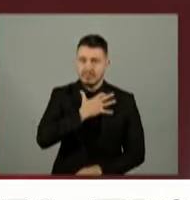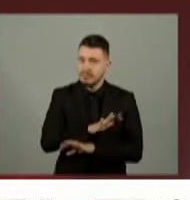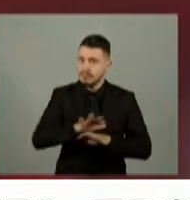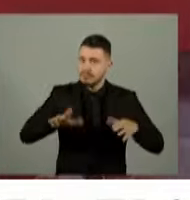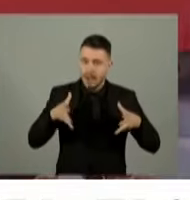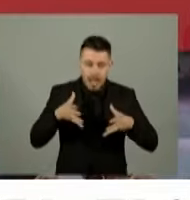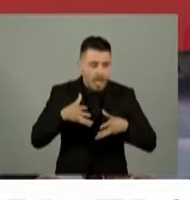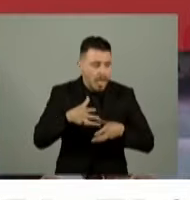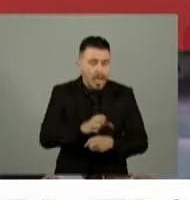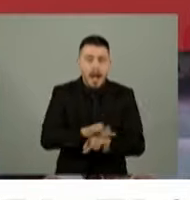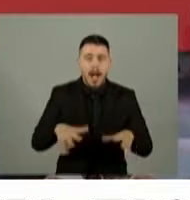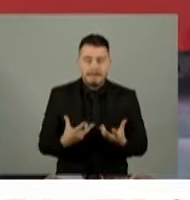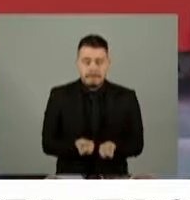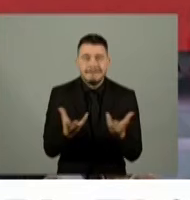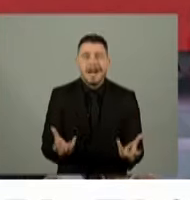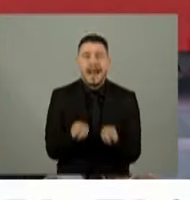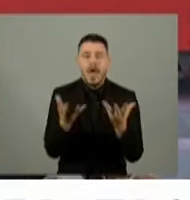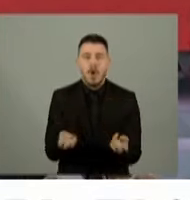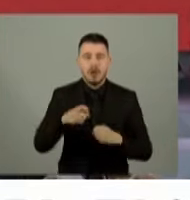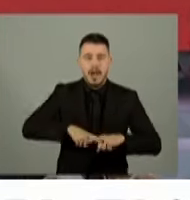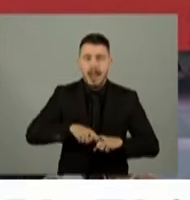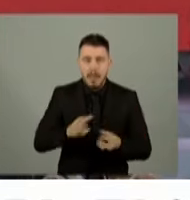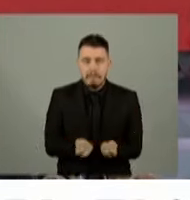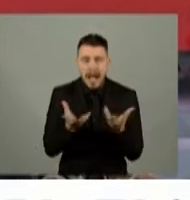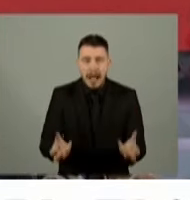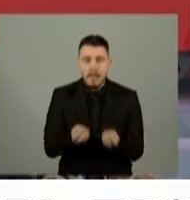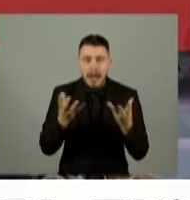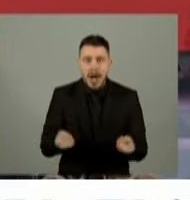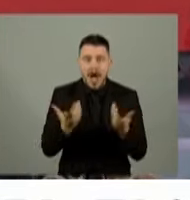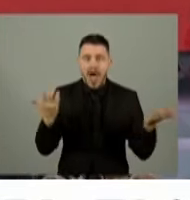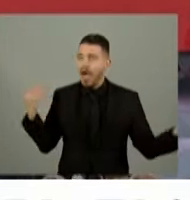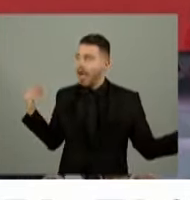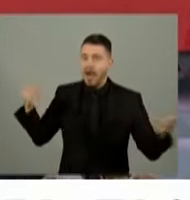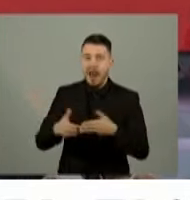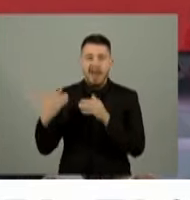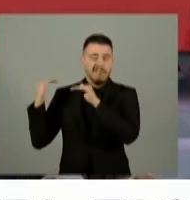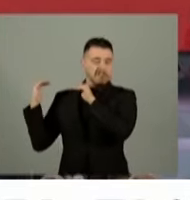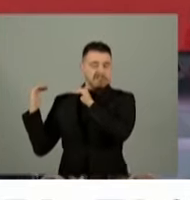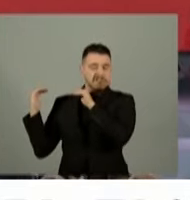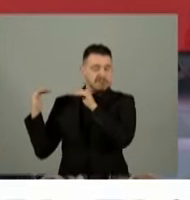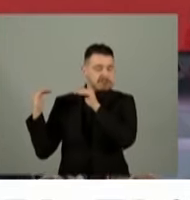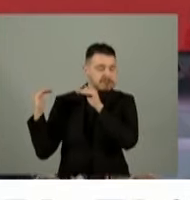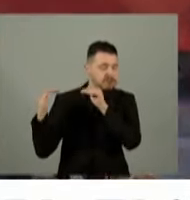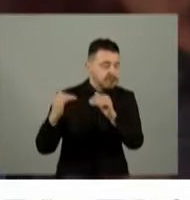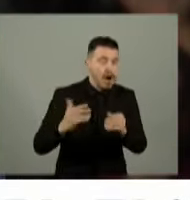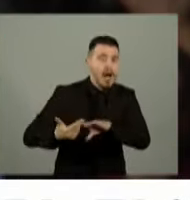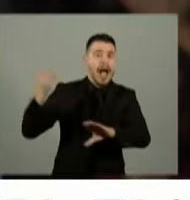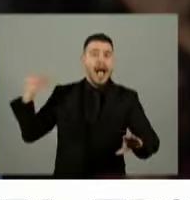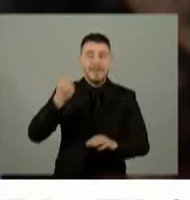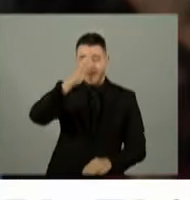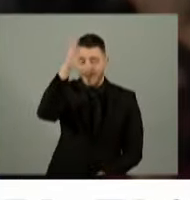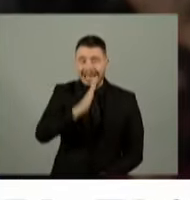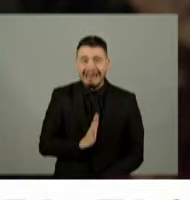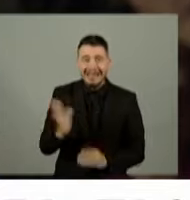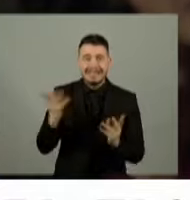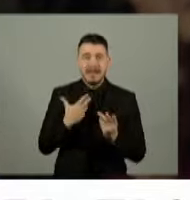και από την παρέμβαση του κυρίου Τσίπρα, ότι έχουμε εδώ ένα κόμμα σε μια μακροχρόνια κρίση. Από την εποχή ακόμα